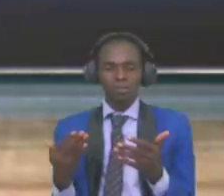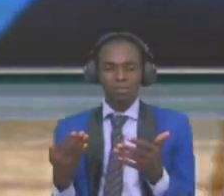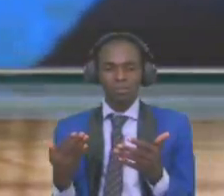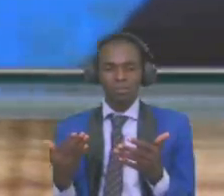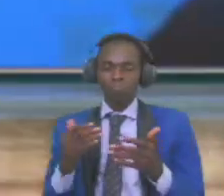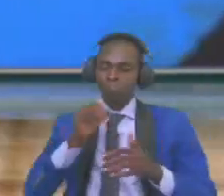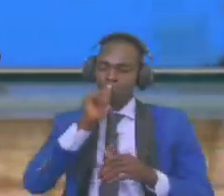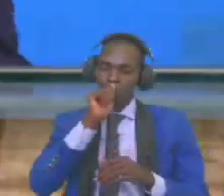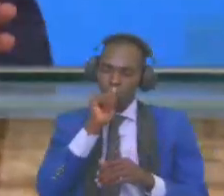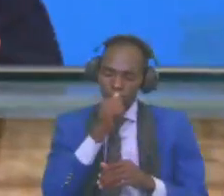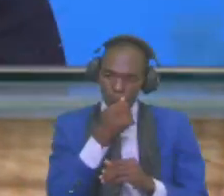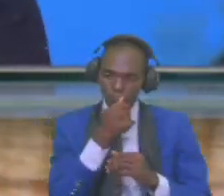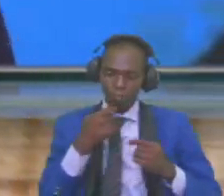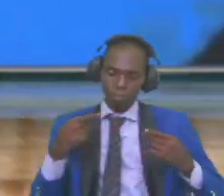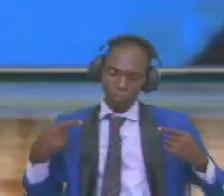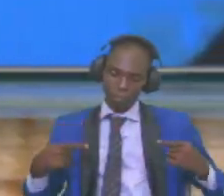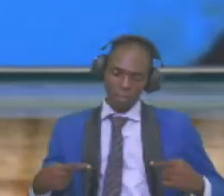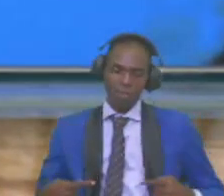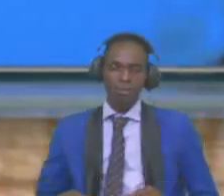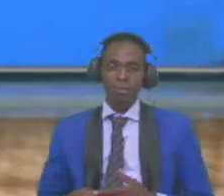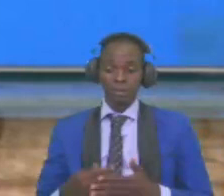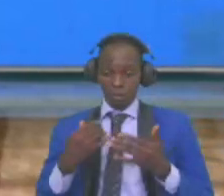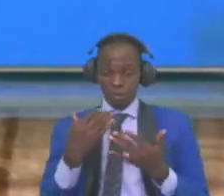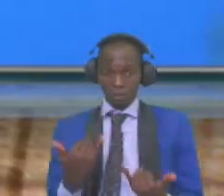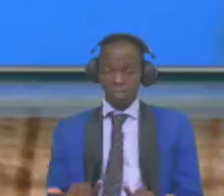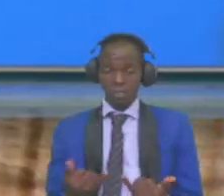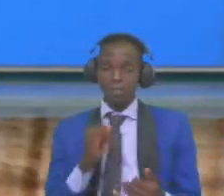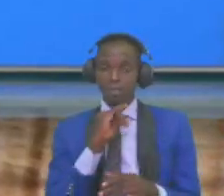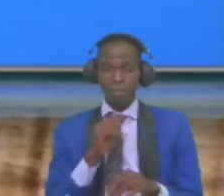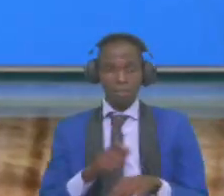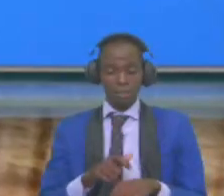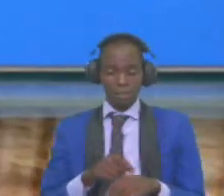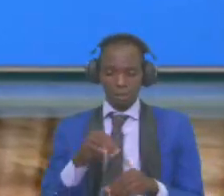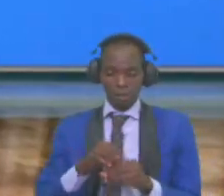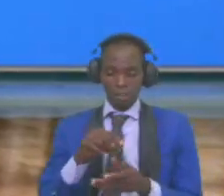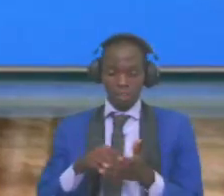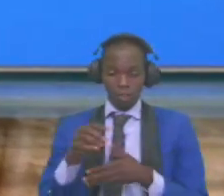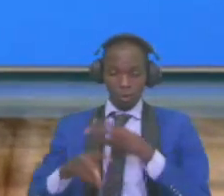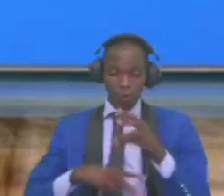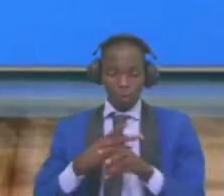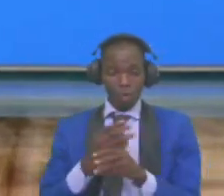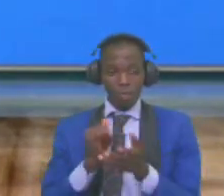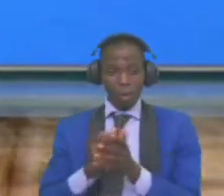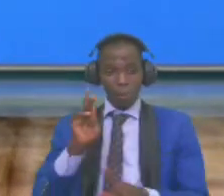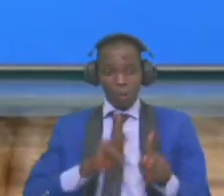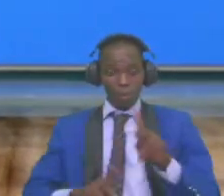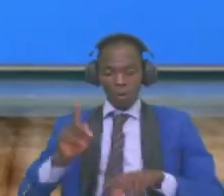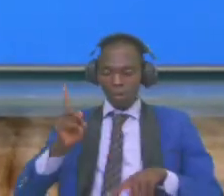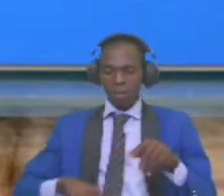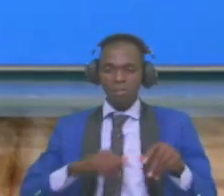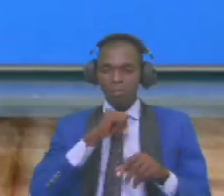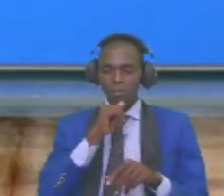souffrances voici le dans ce monde où les gens ne peuvent plus